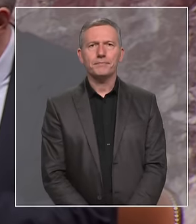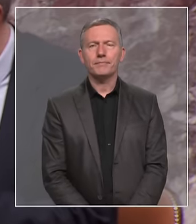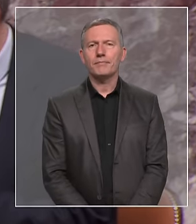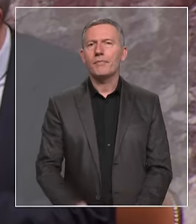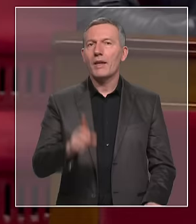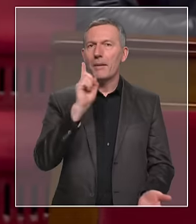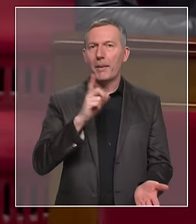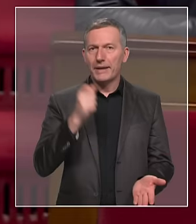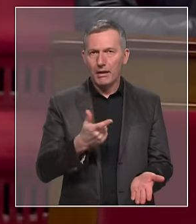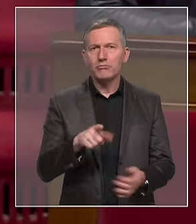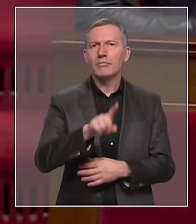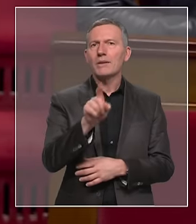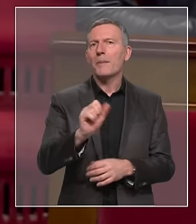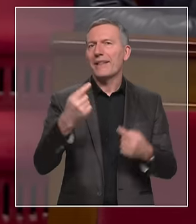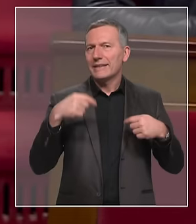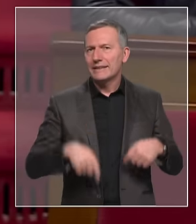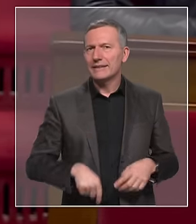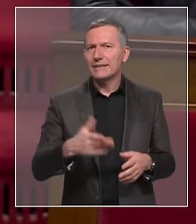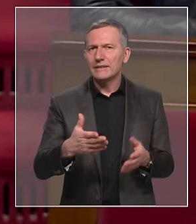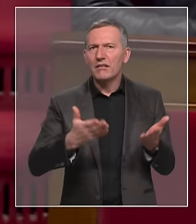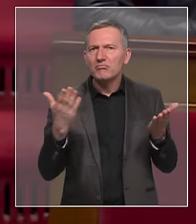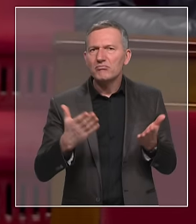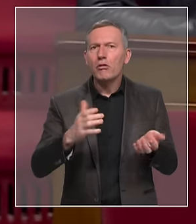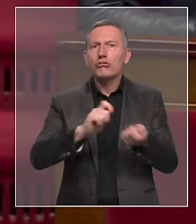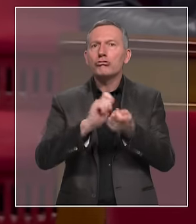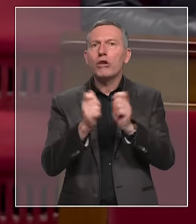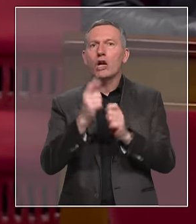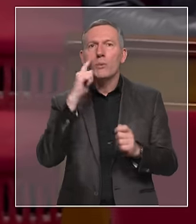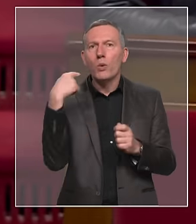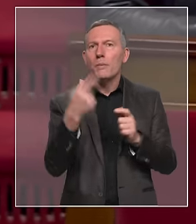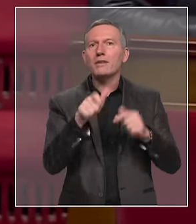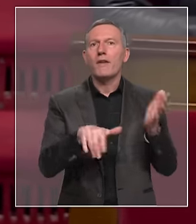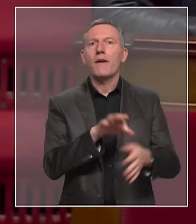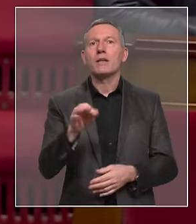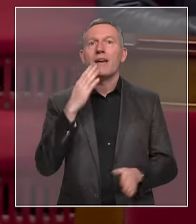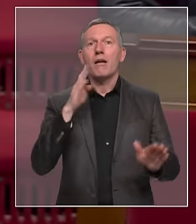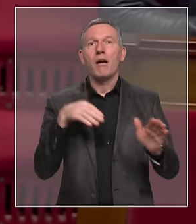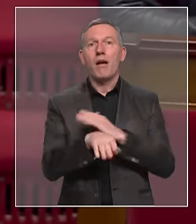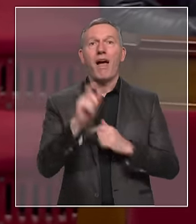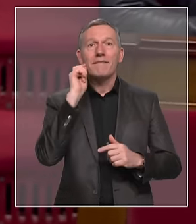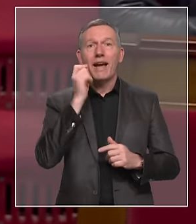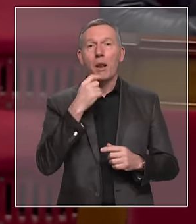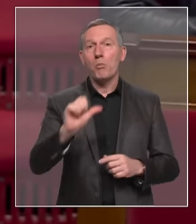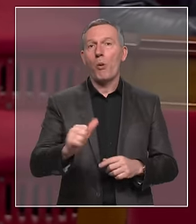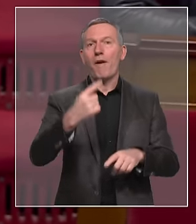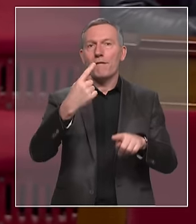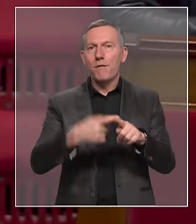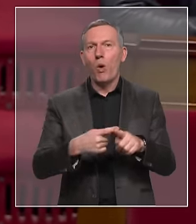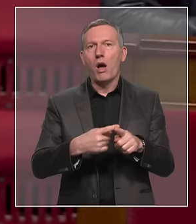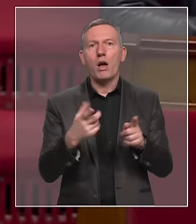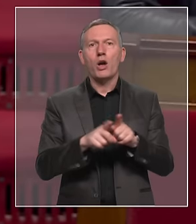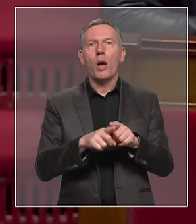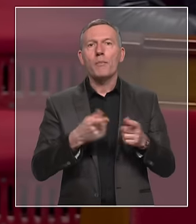Madame la Présidente, Monsieur le Premier ministre, qu'est-ce qui change pour les Français en ce mois d'avril ? D'abord, pour la première fois, le chariot